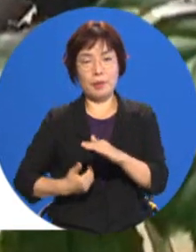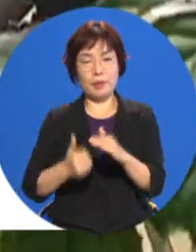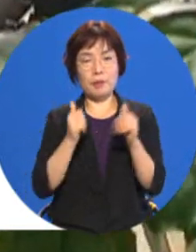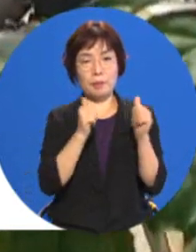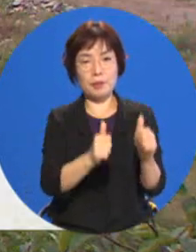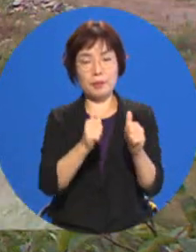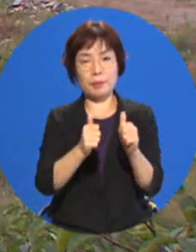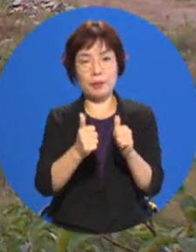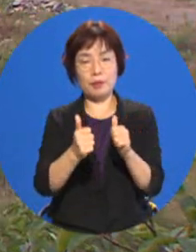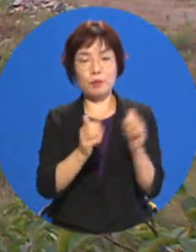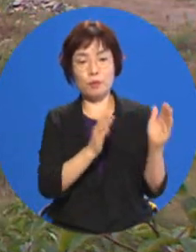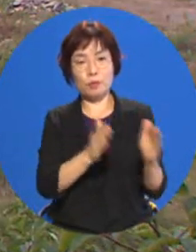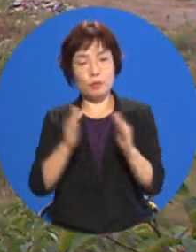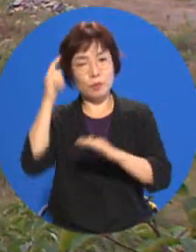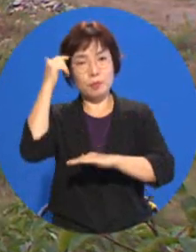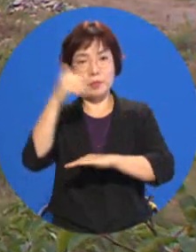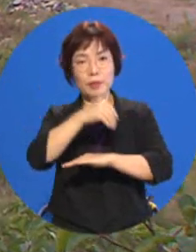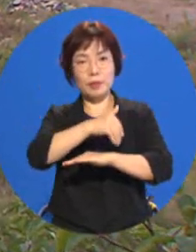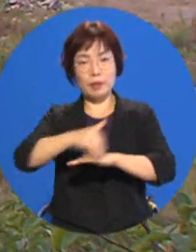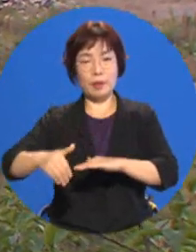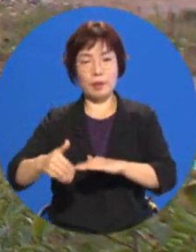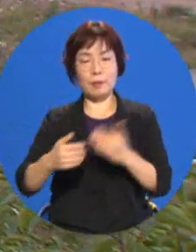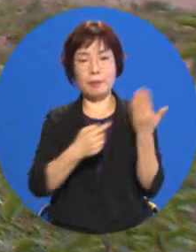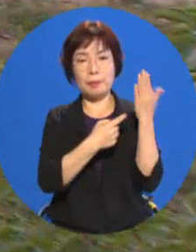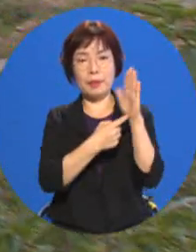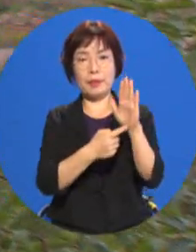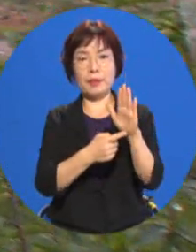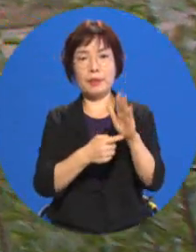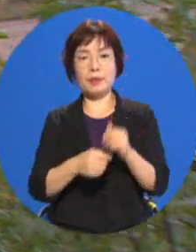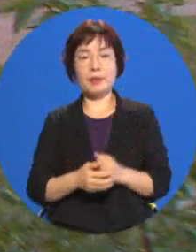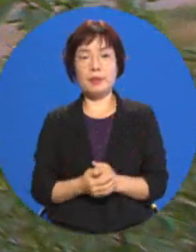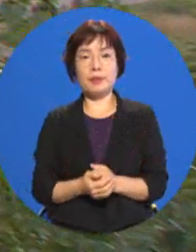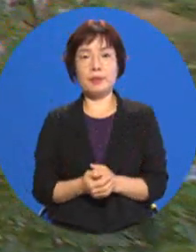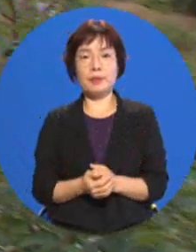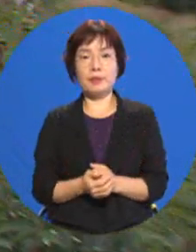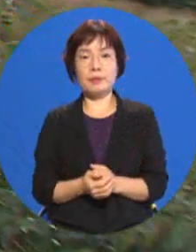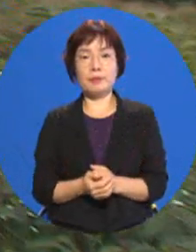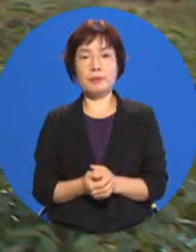있는 민형사 행정소송에 대비하겠다고 밝혔습니다. MBC 뉴스 박광수입니다.